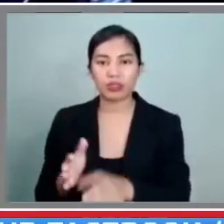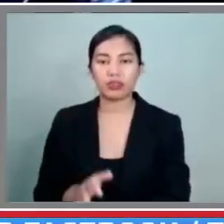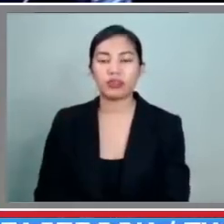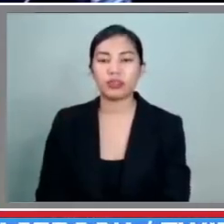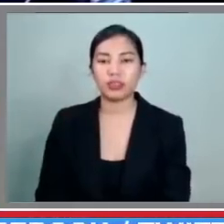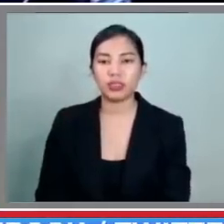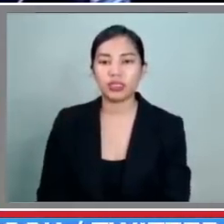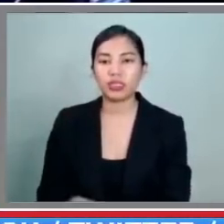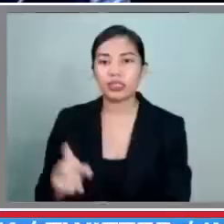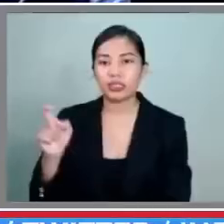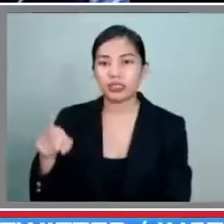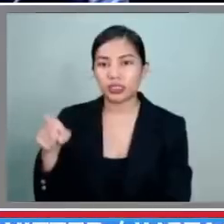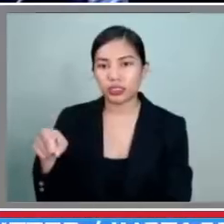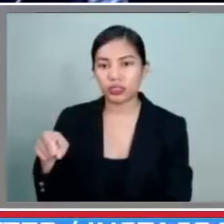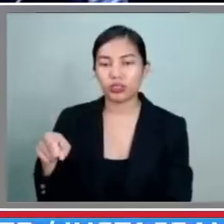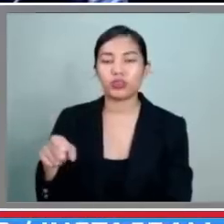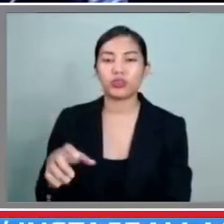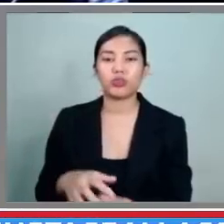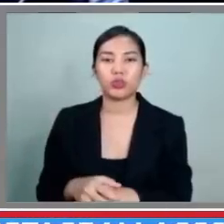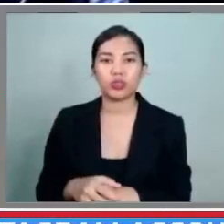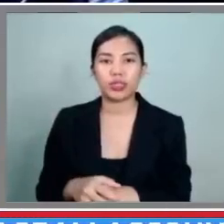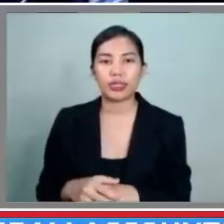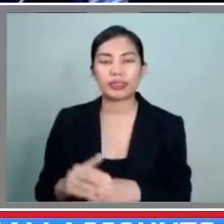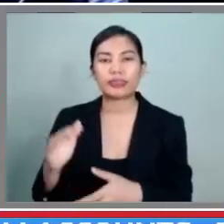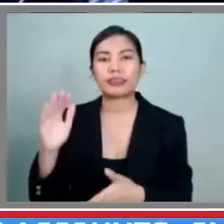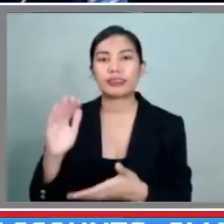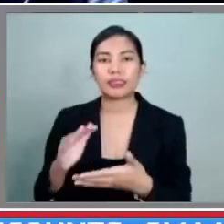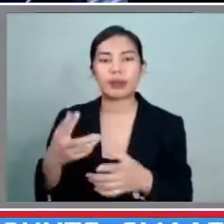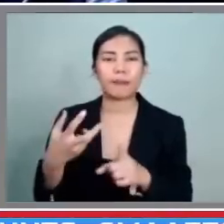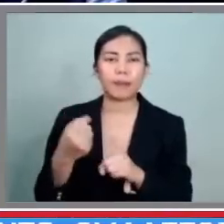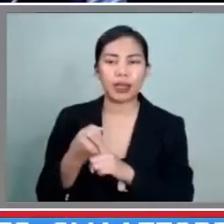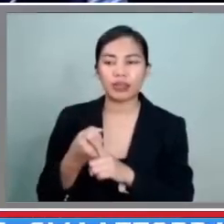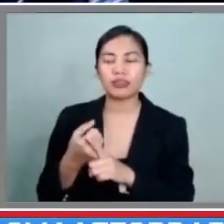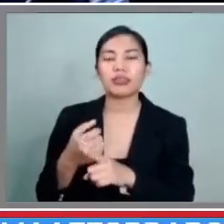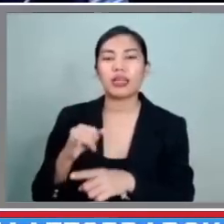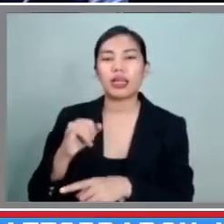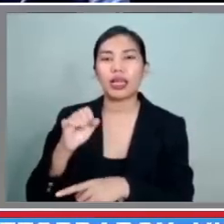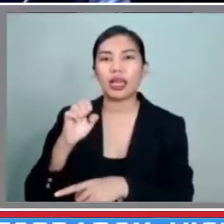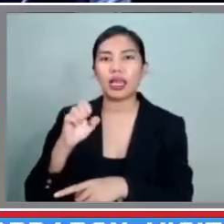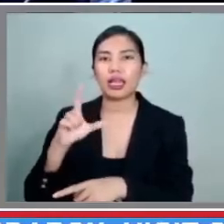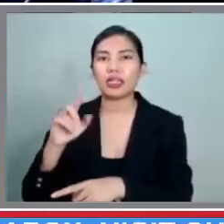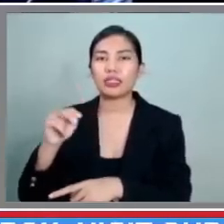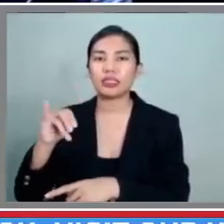na i-minimize yung impact ng El Nino sa ating mga customers, which is ito nga yung pagtitipid. So,